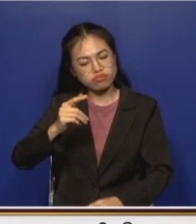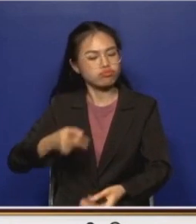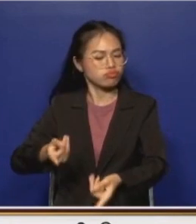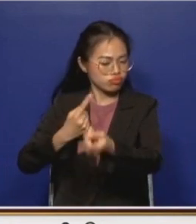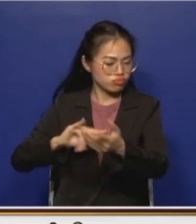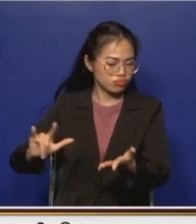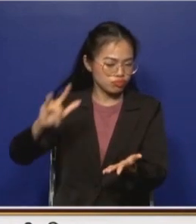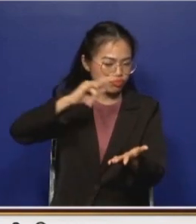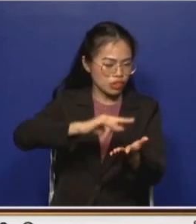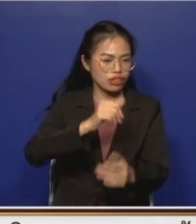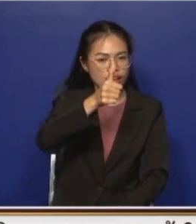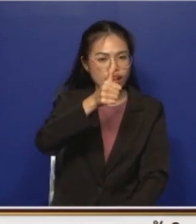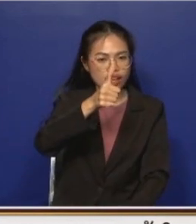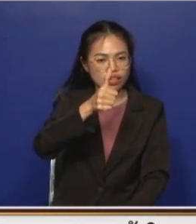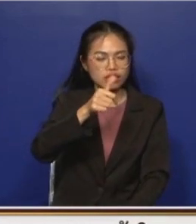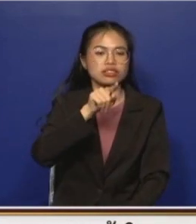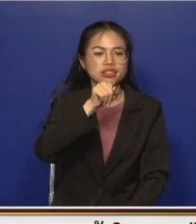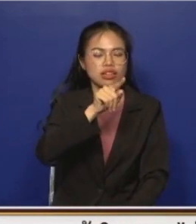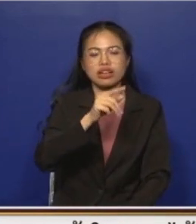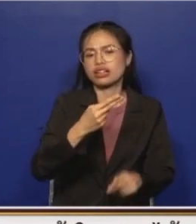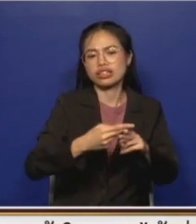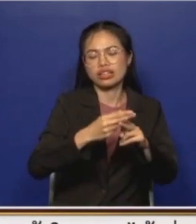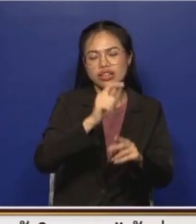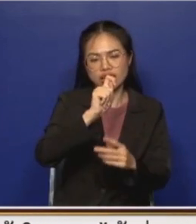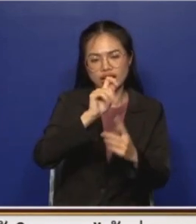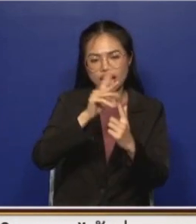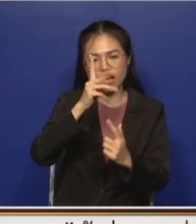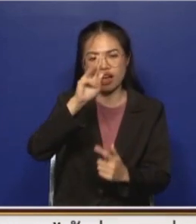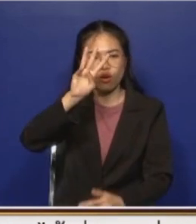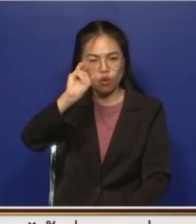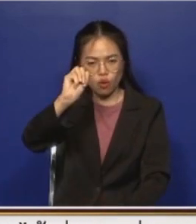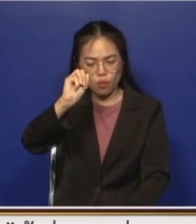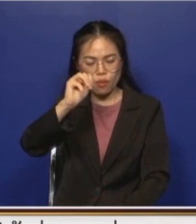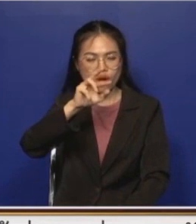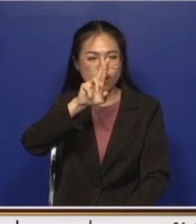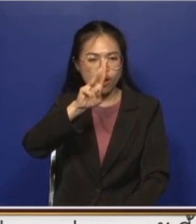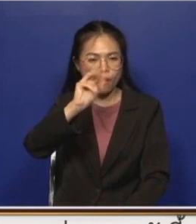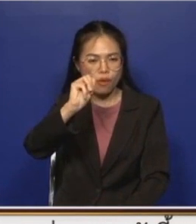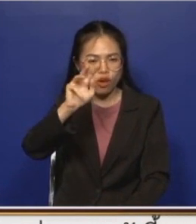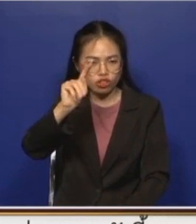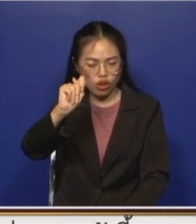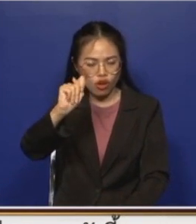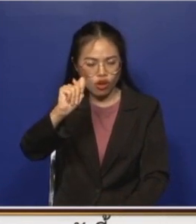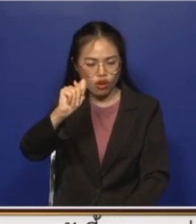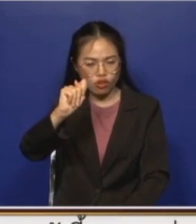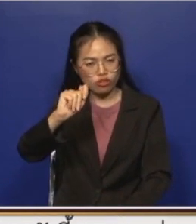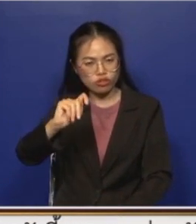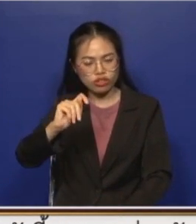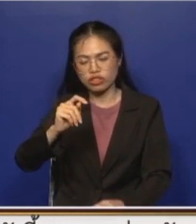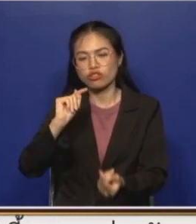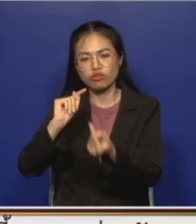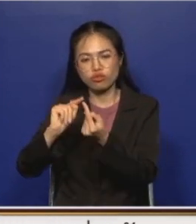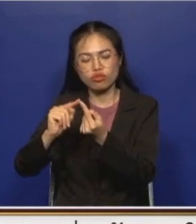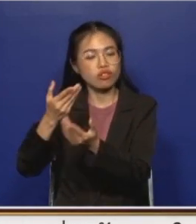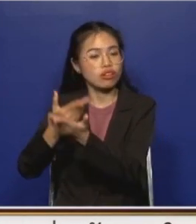2567นี่เพิ่ง64ต้นปีฮะ64 65 66 67อีก4